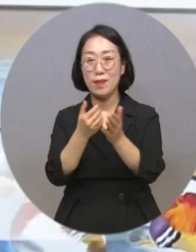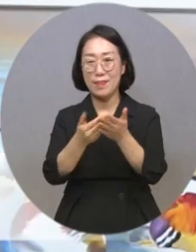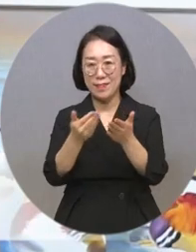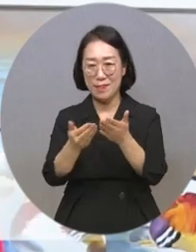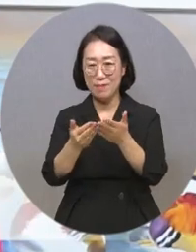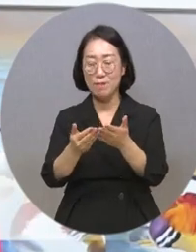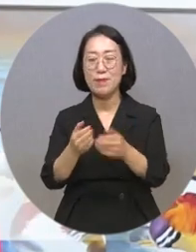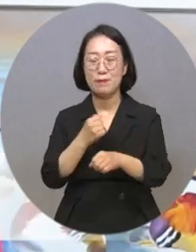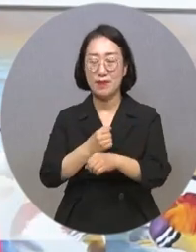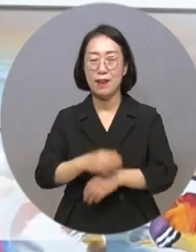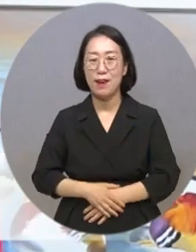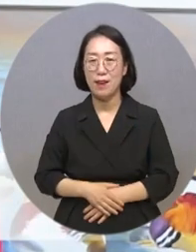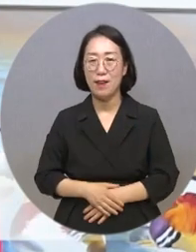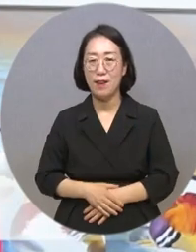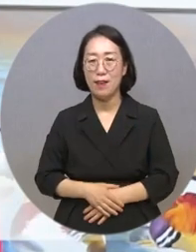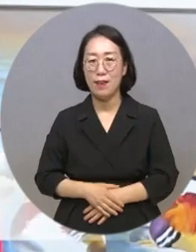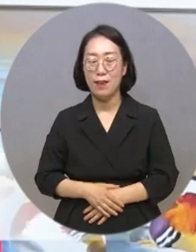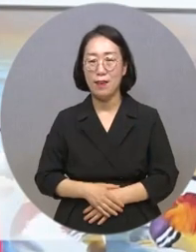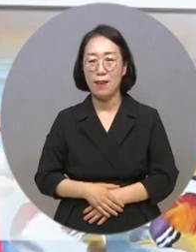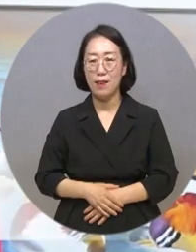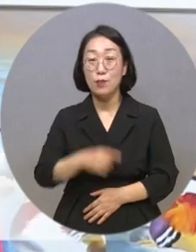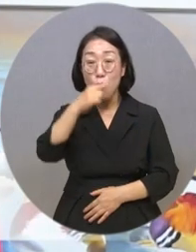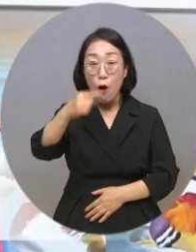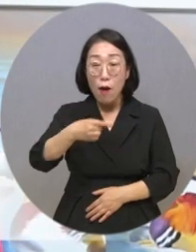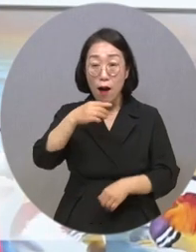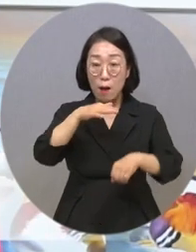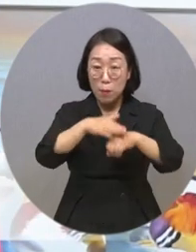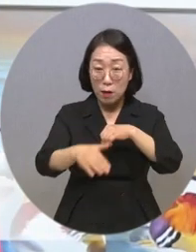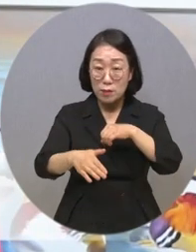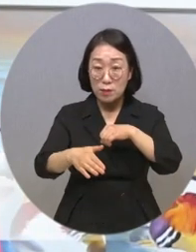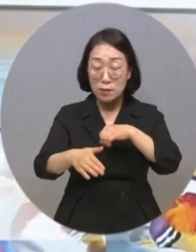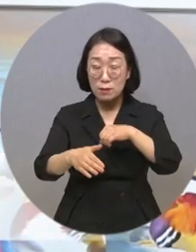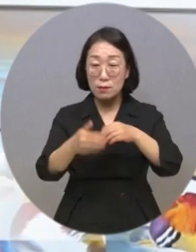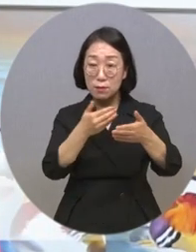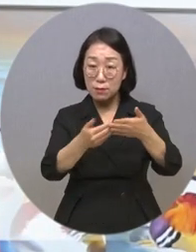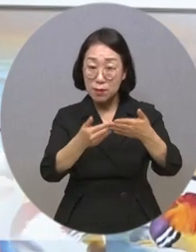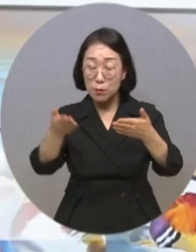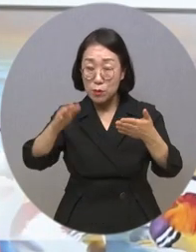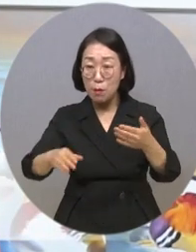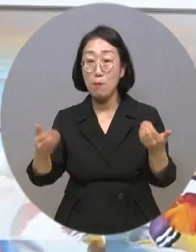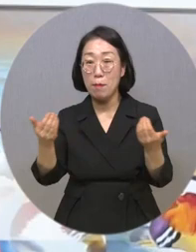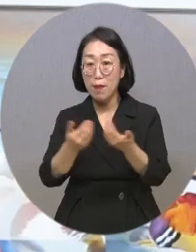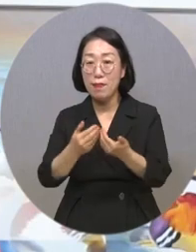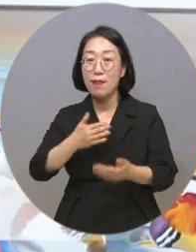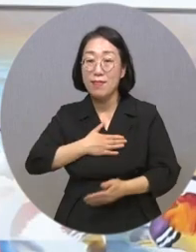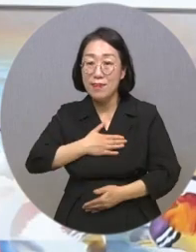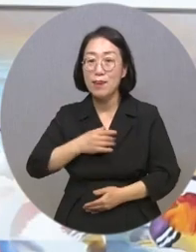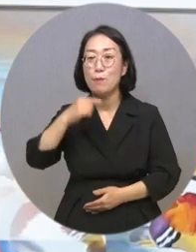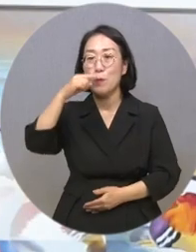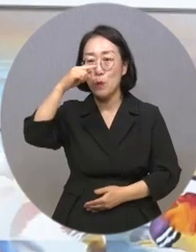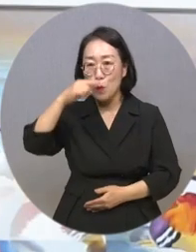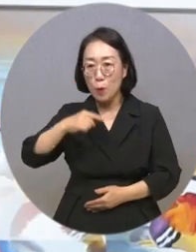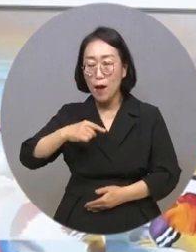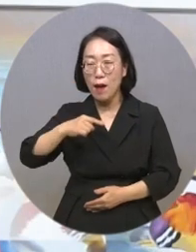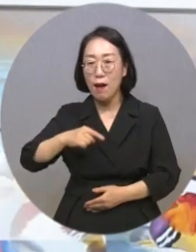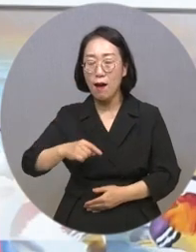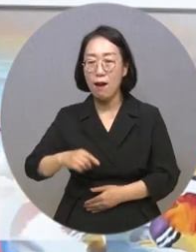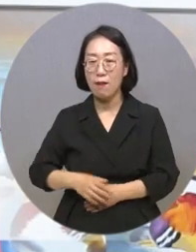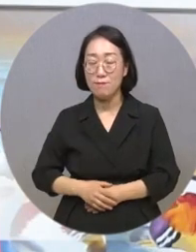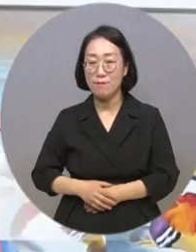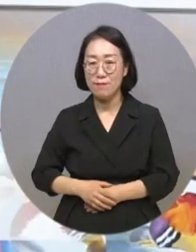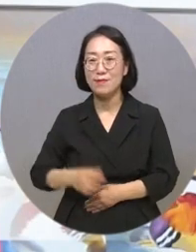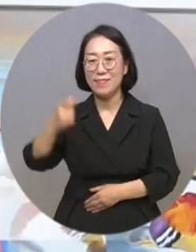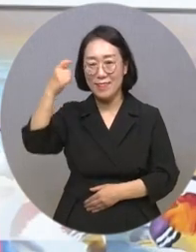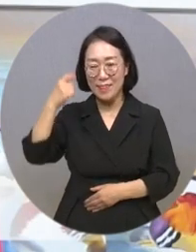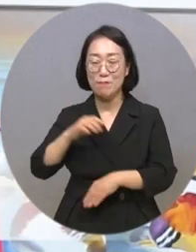시작했거든요. 저 유화에서 또 그 동양적인 거, 한국화적인 거를 같이 담을